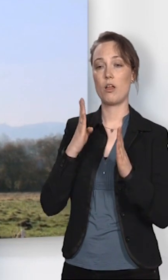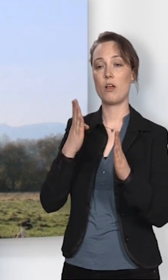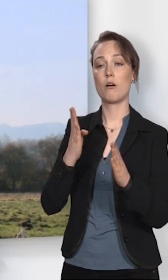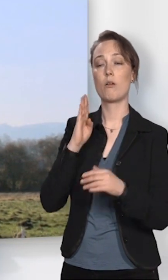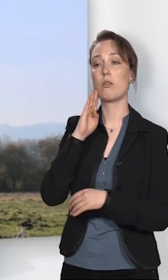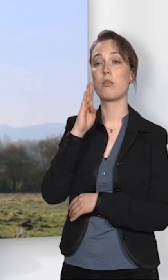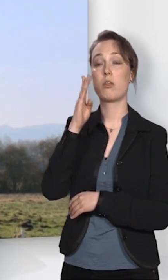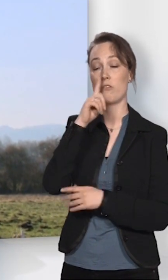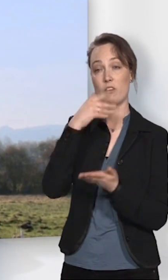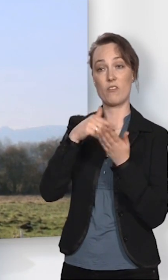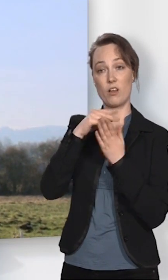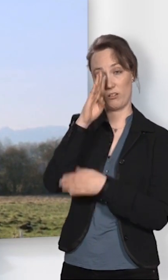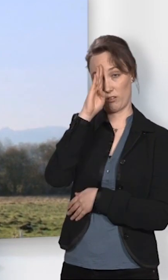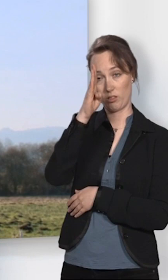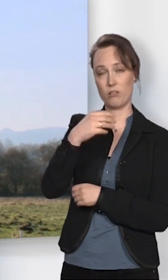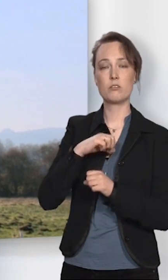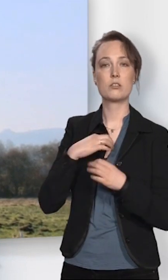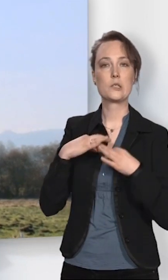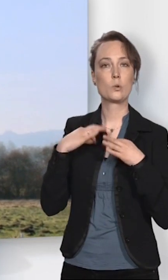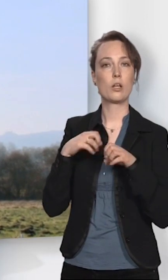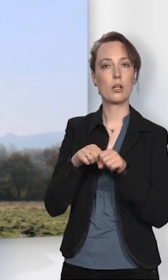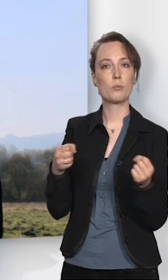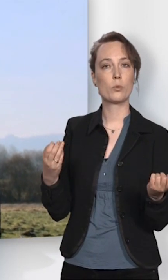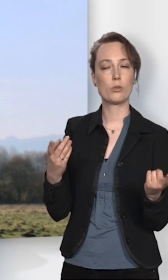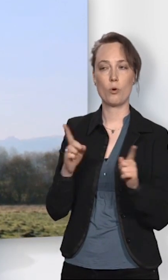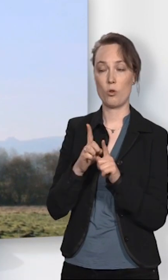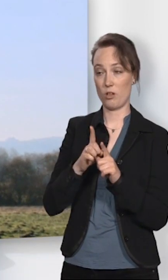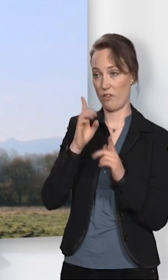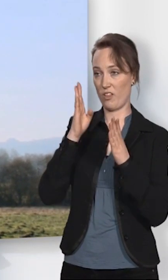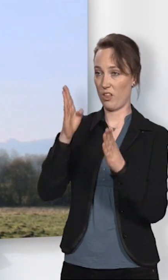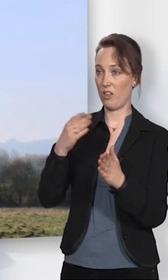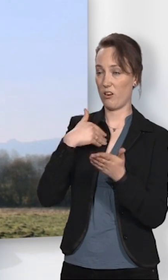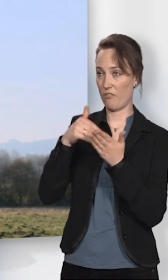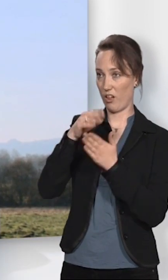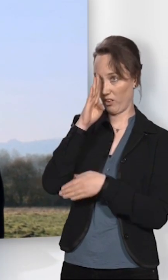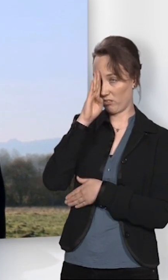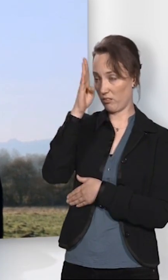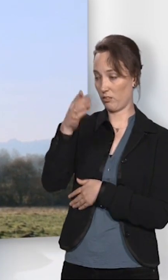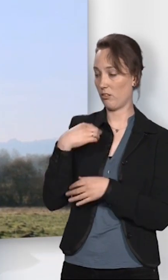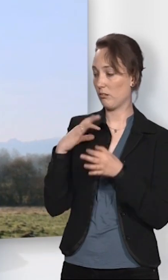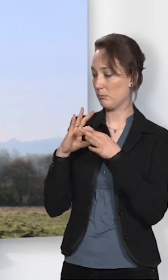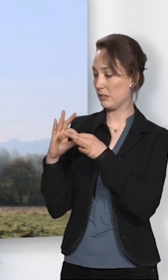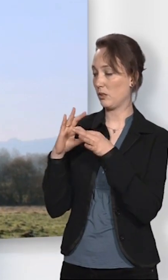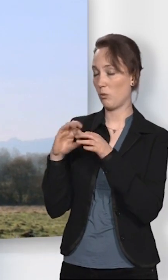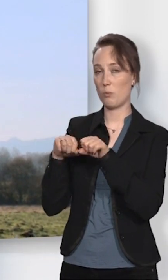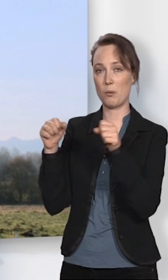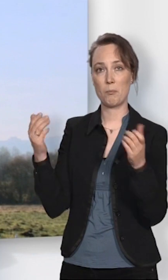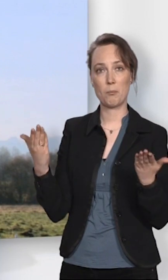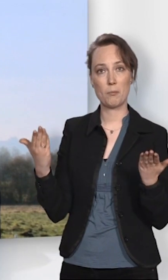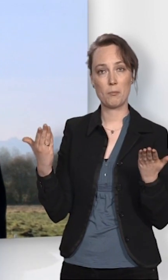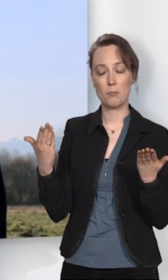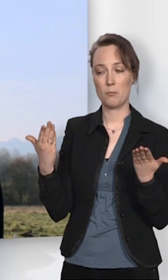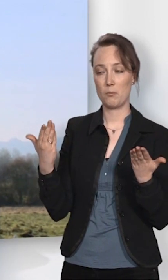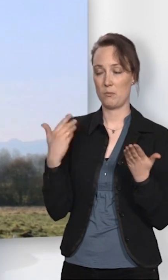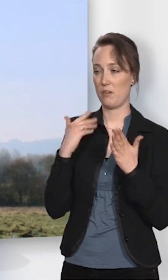machen. Auf dem besten Weg, meine Beziehung zu gefährden. Auf dem besten Weg, mir meine Zukunft